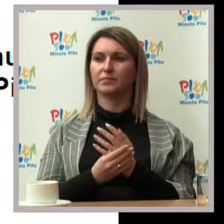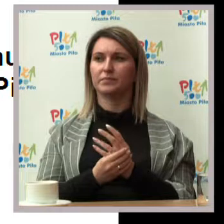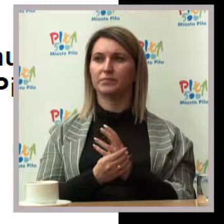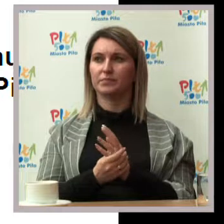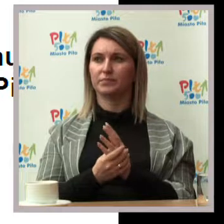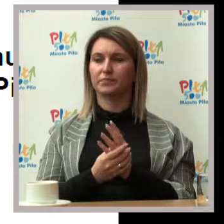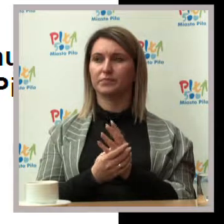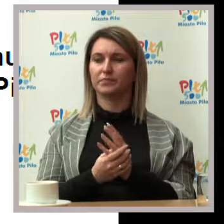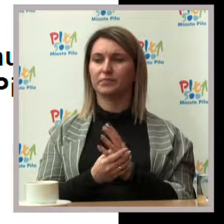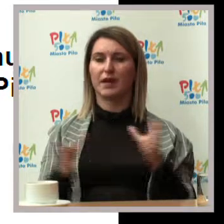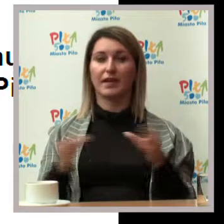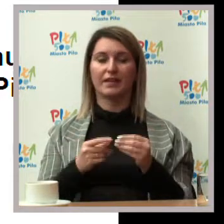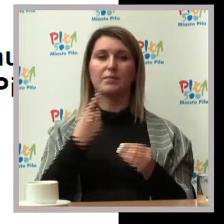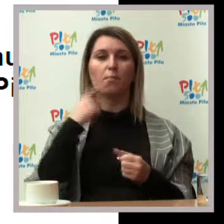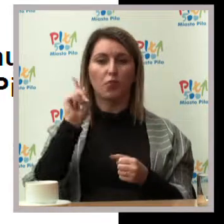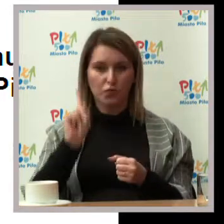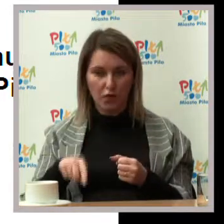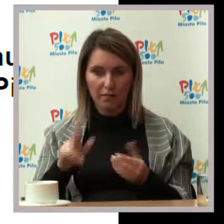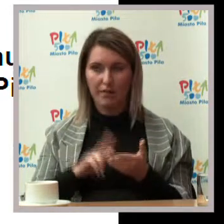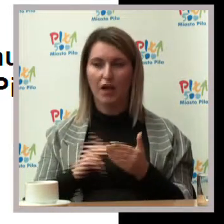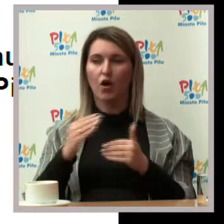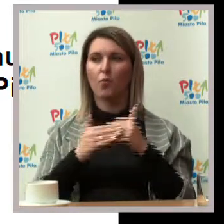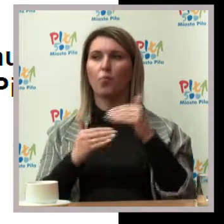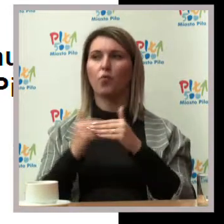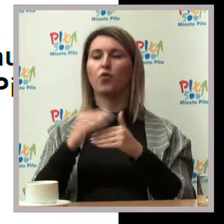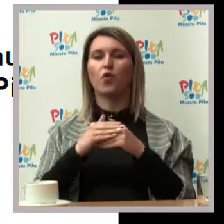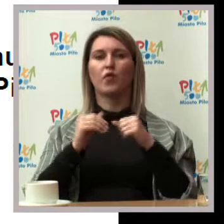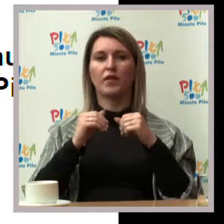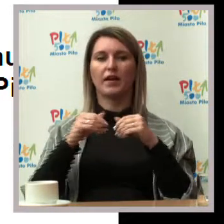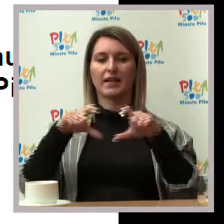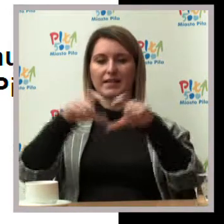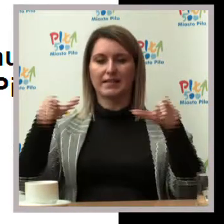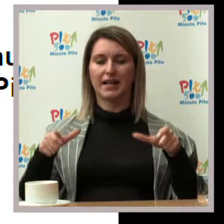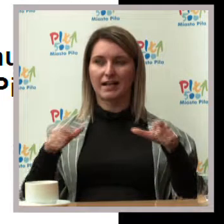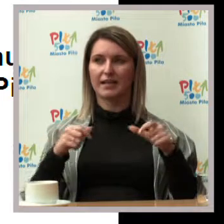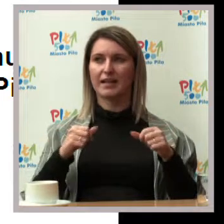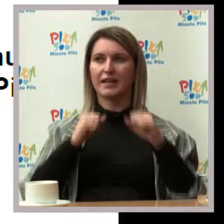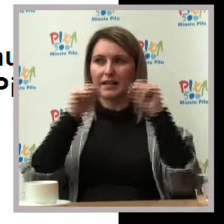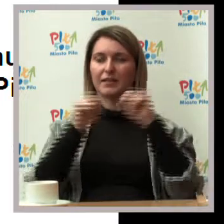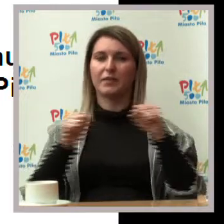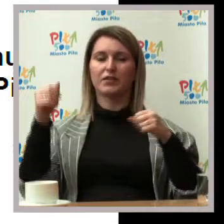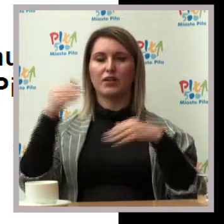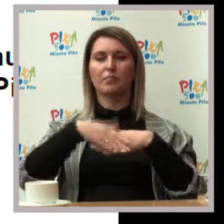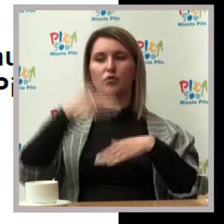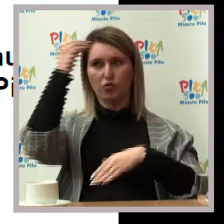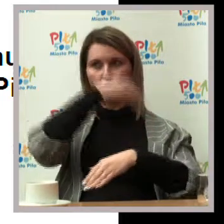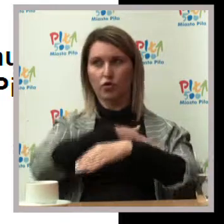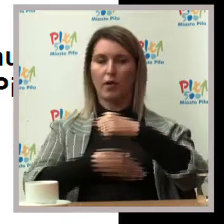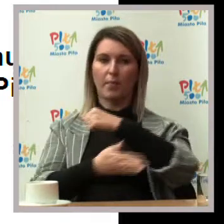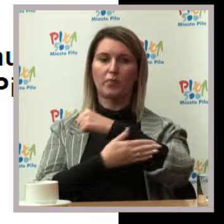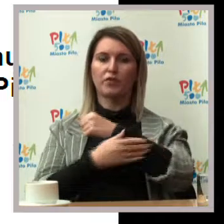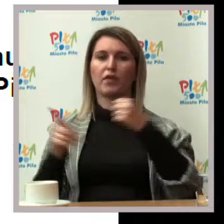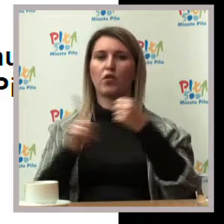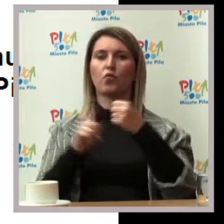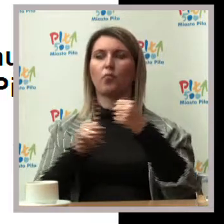odebraliśmy bodajże w zeszłym tygodniu, na budowę hali sportowej wraz z zagospodarowaniem terenu przy Szkole Podstawowej nr 7. Oczywiście budowa